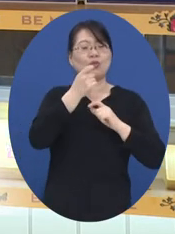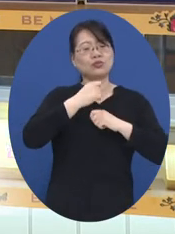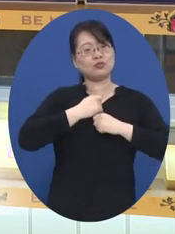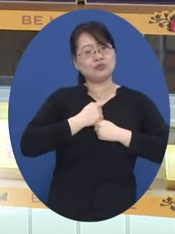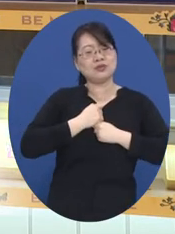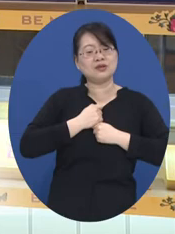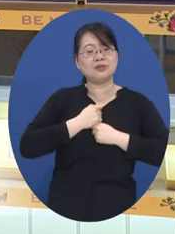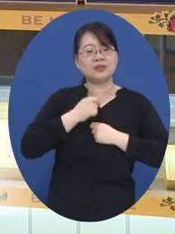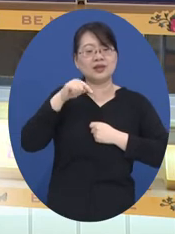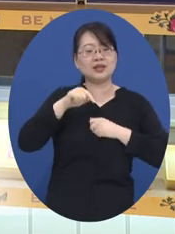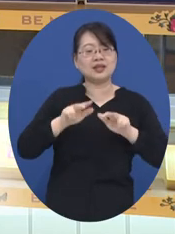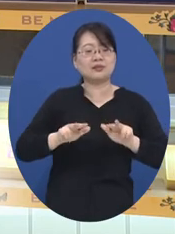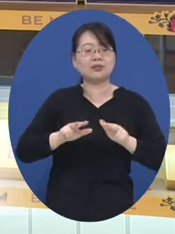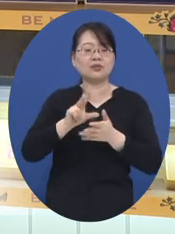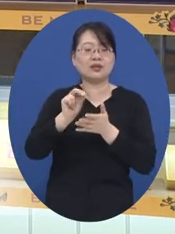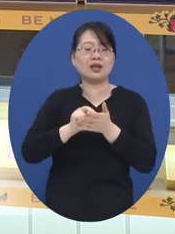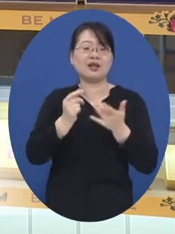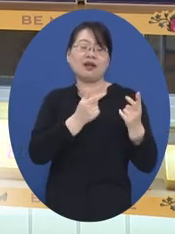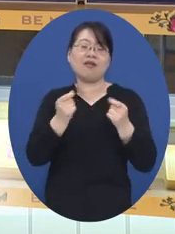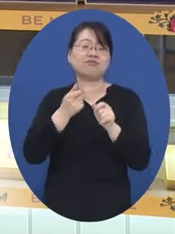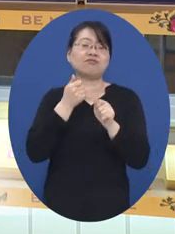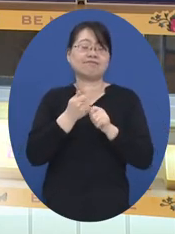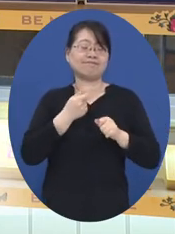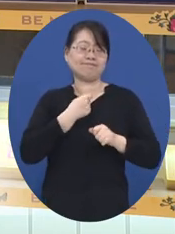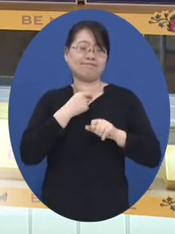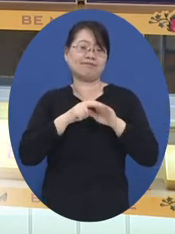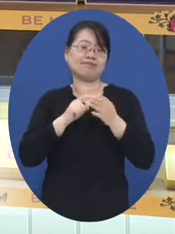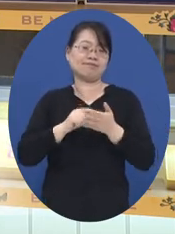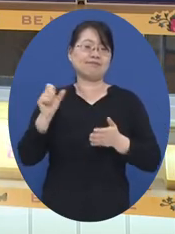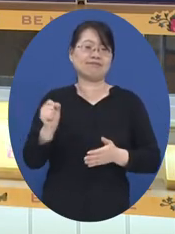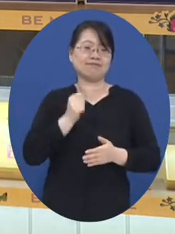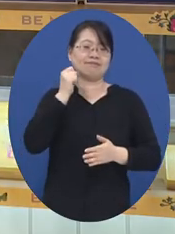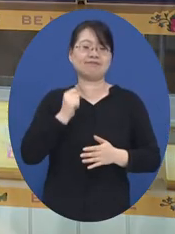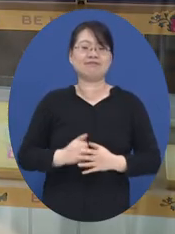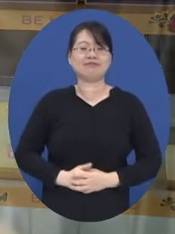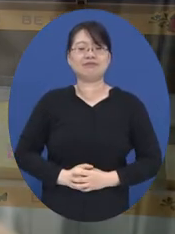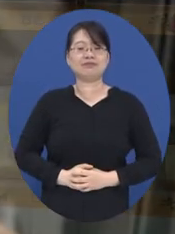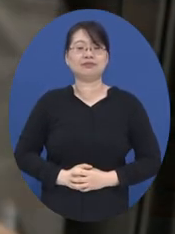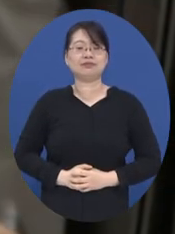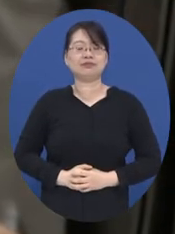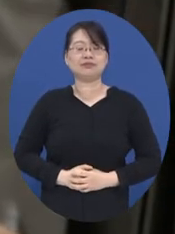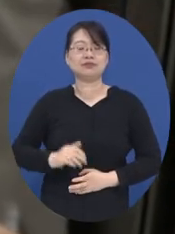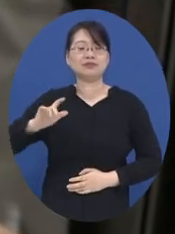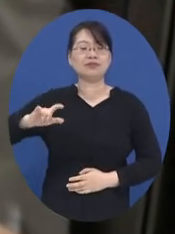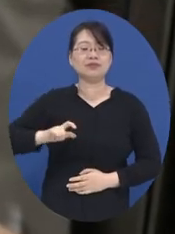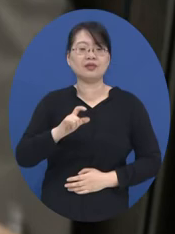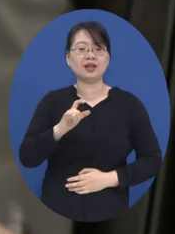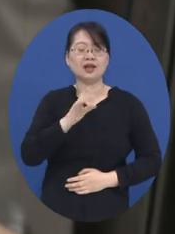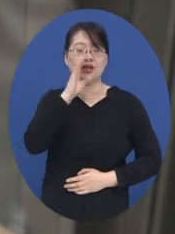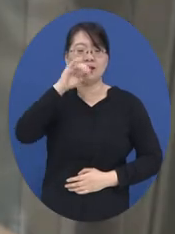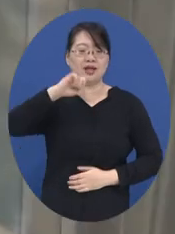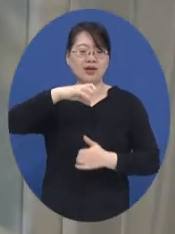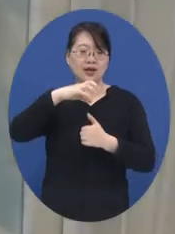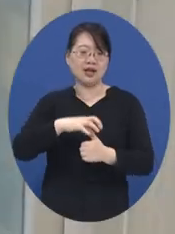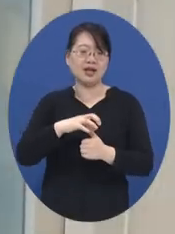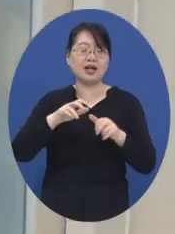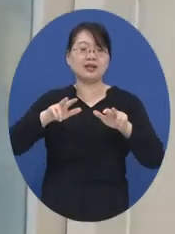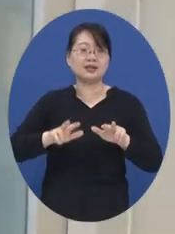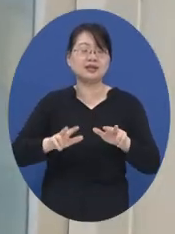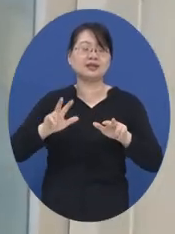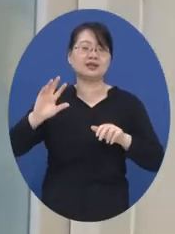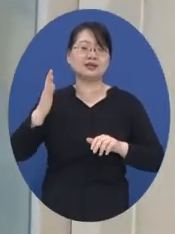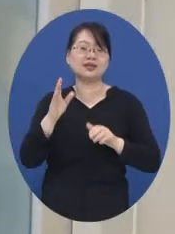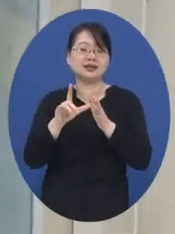해서 이 코로나를 다 같이 해서 잘 이겨냈으면 좋겠습니다. 코로나19 재앙에 갇혀 지내는